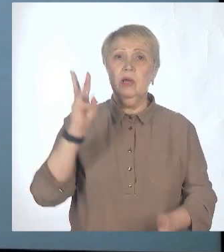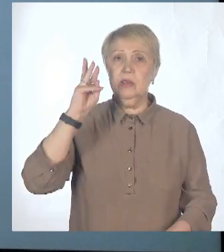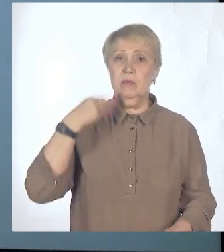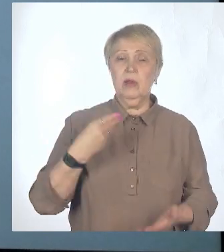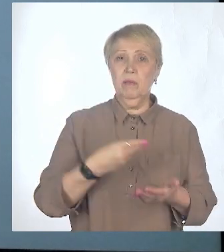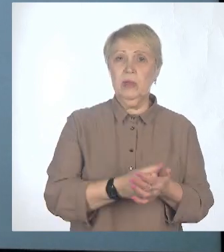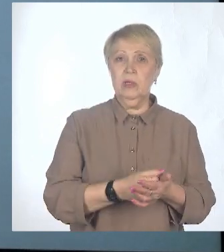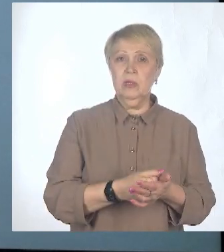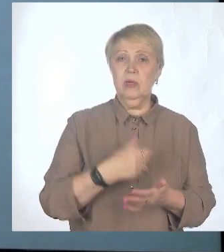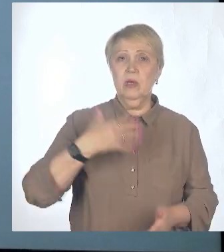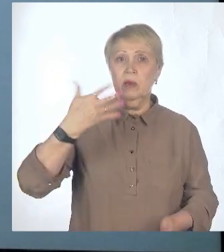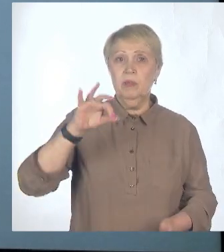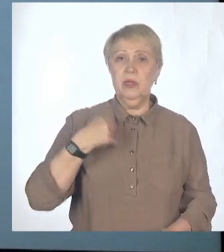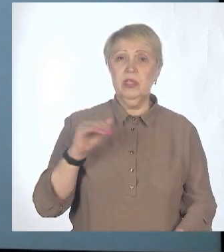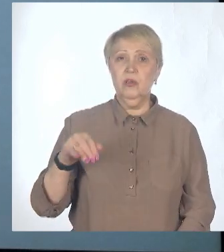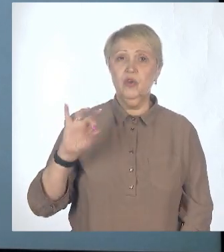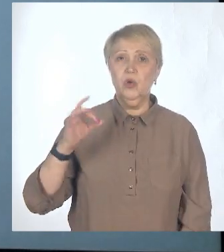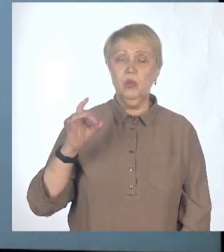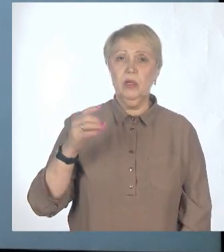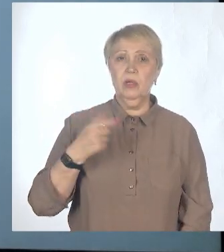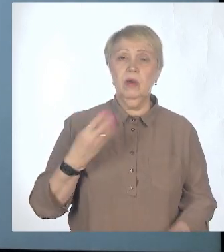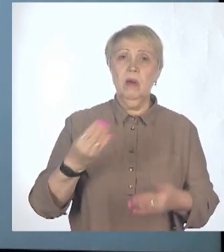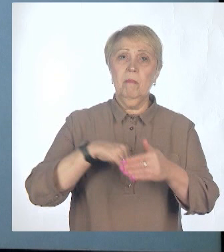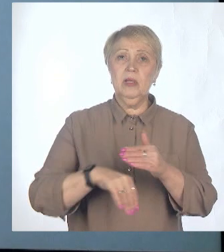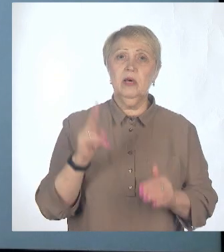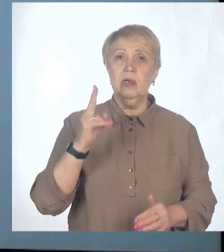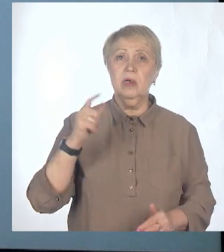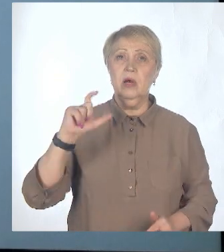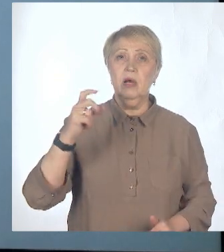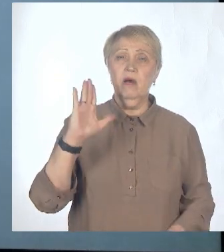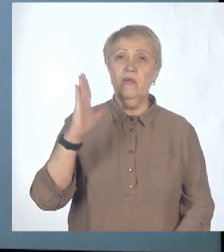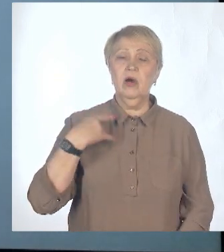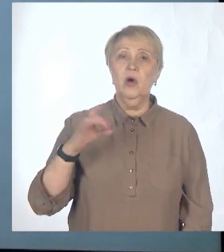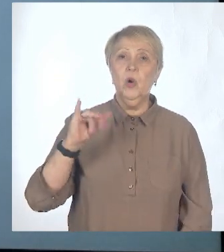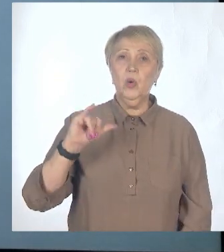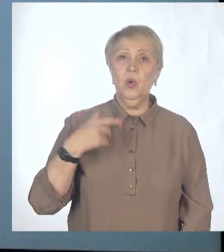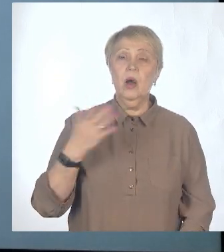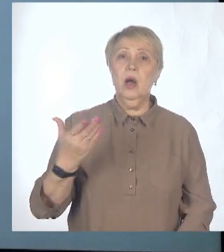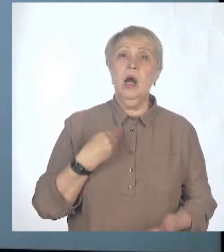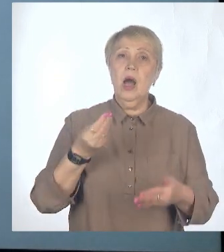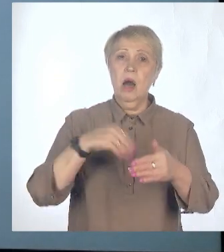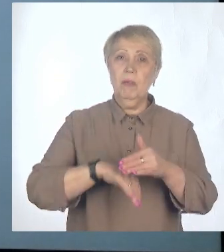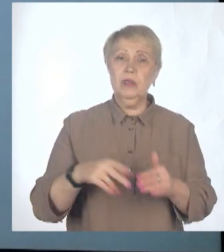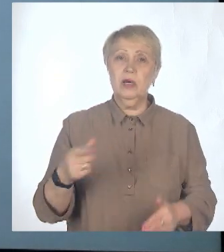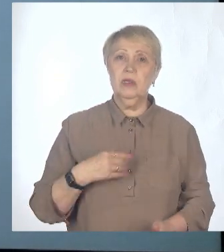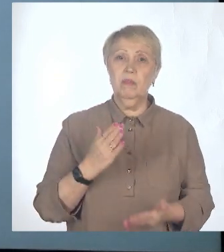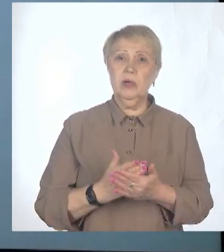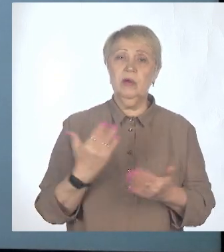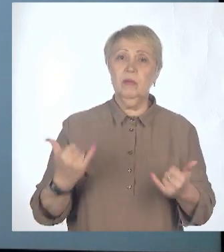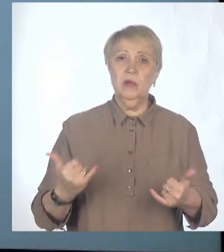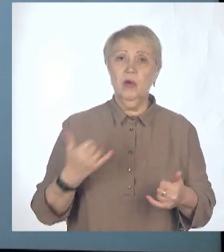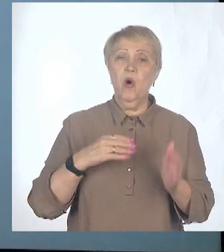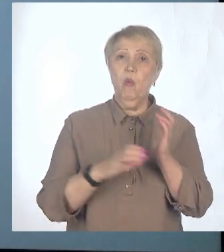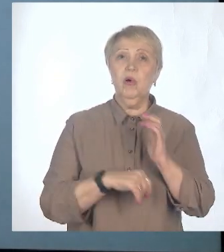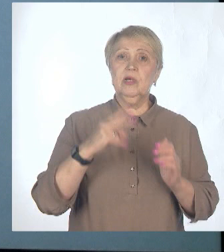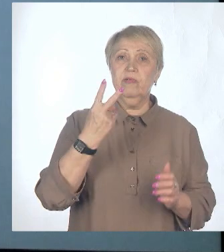составляла порядка 50 тысяч рублей по данным ХХРУ. А в период с конца февраля по текущей дате, уже после